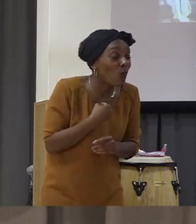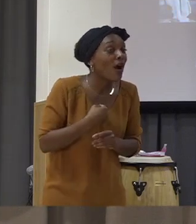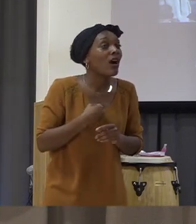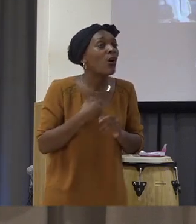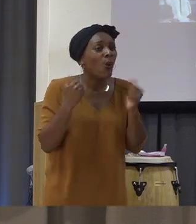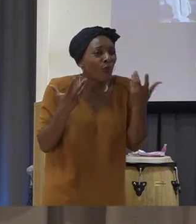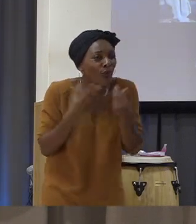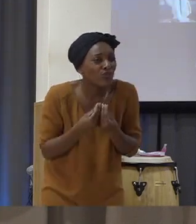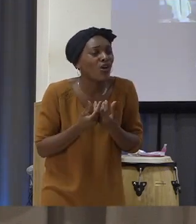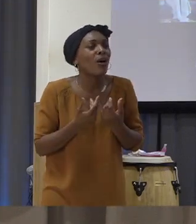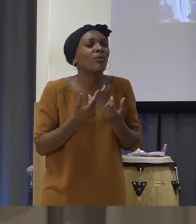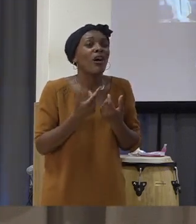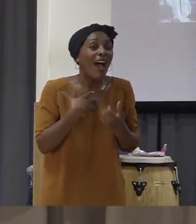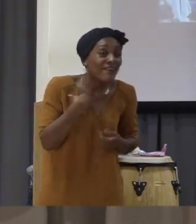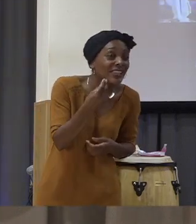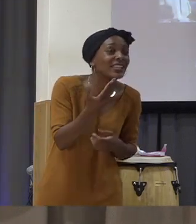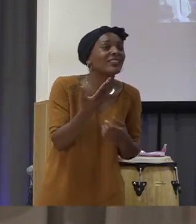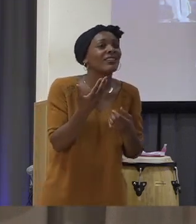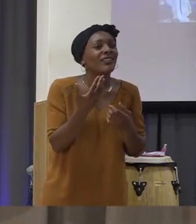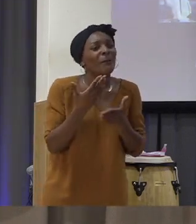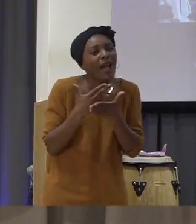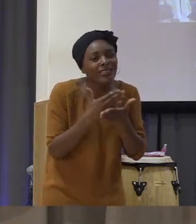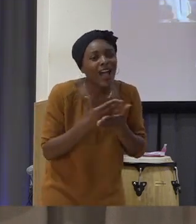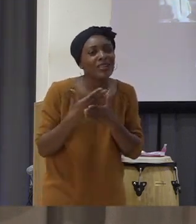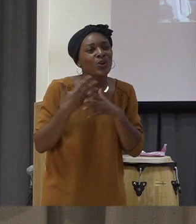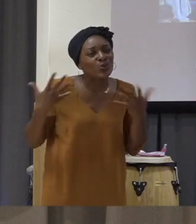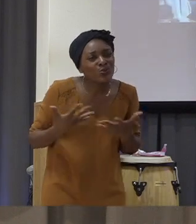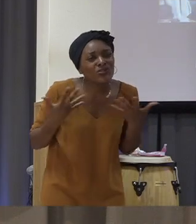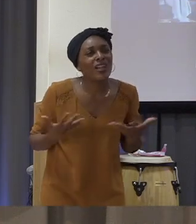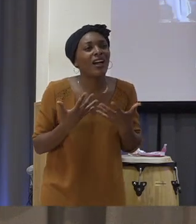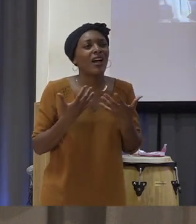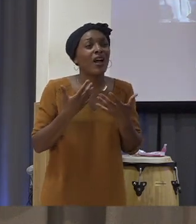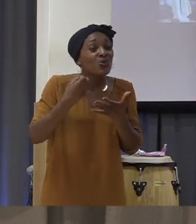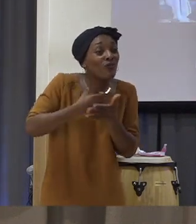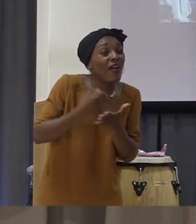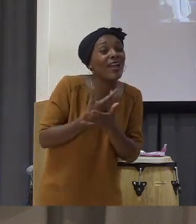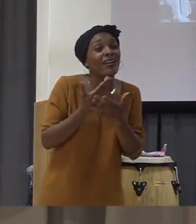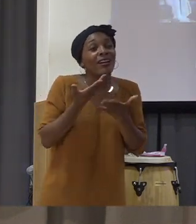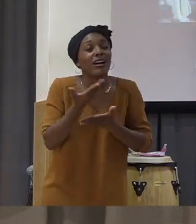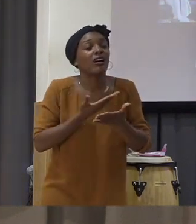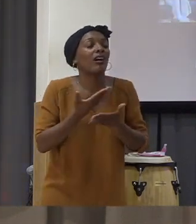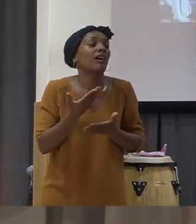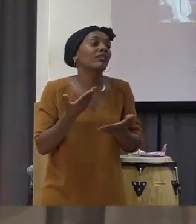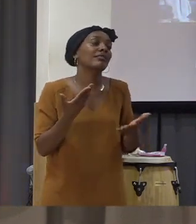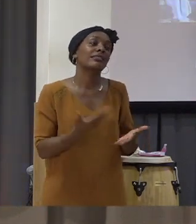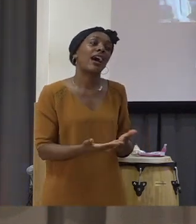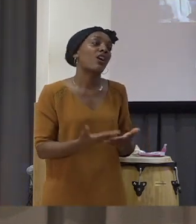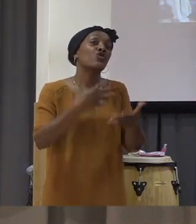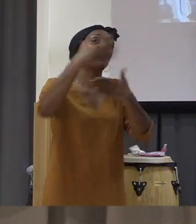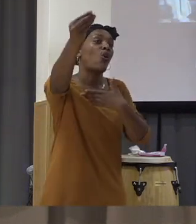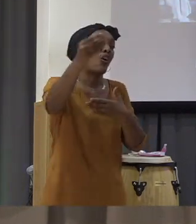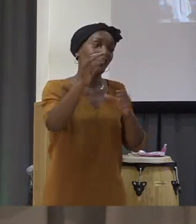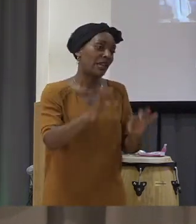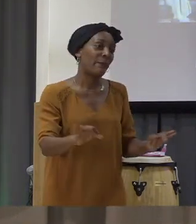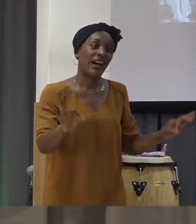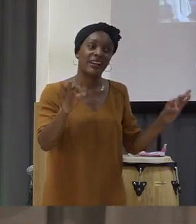particulière à notre égard, qu'on vous invite, qu'on vous soutient, qu'on prend de vos nouvelles, il y a des choses qui existent dans l'Église qui n'existent pas